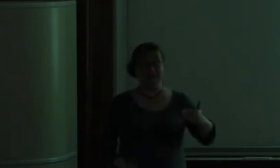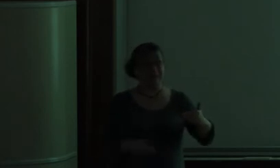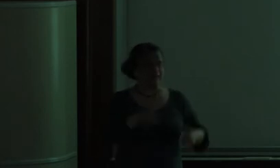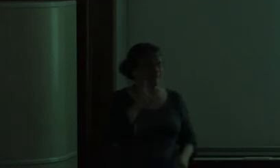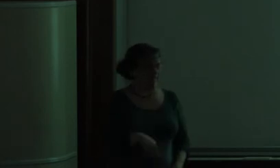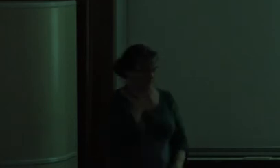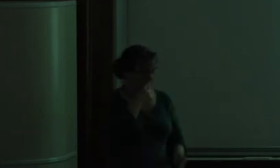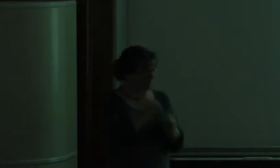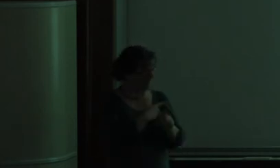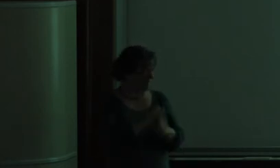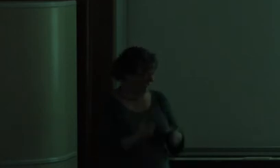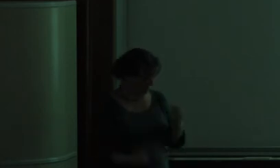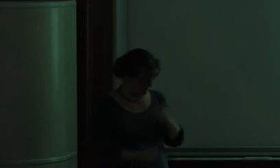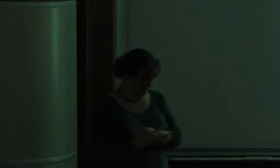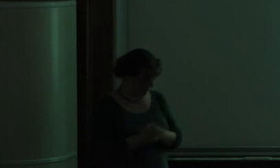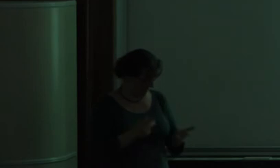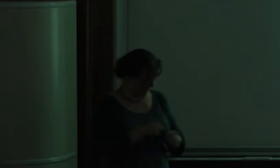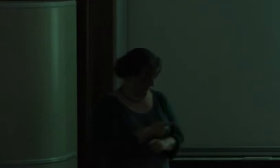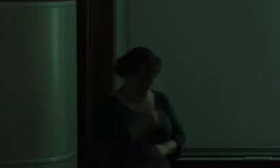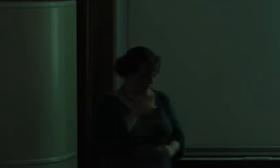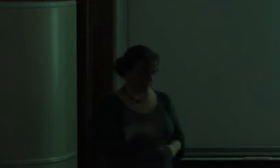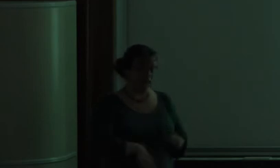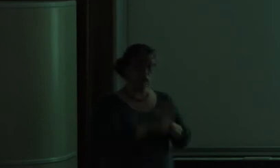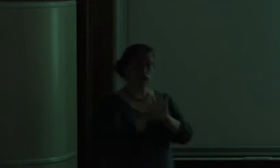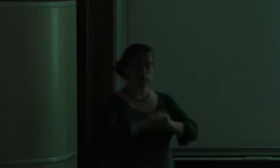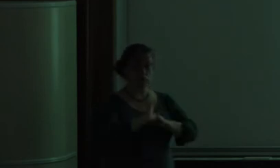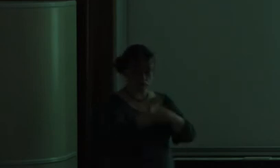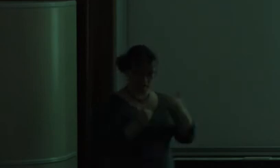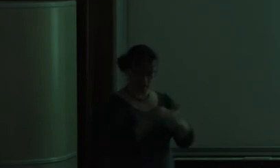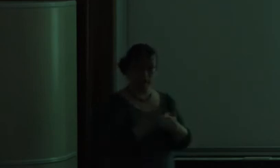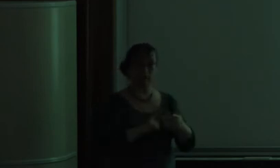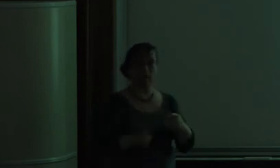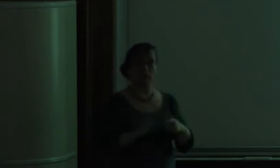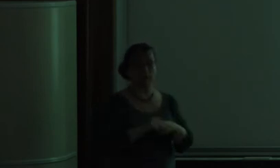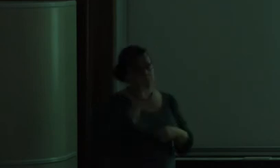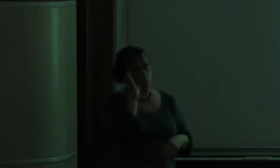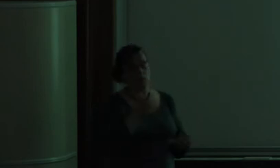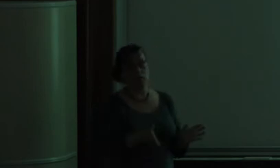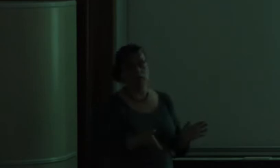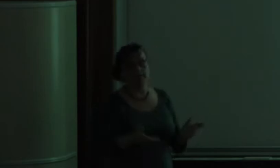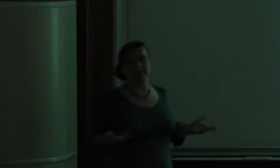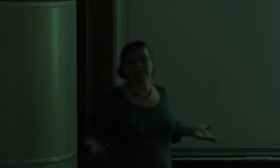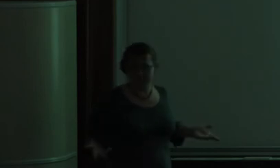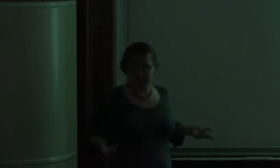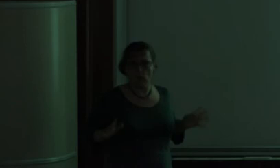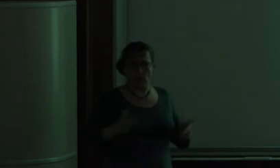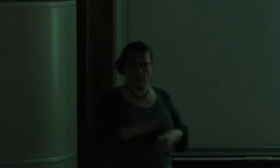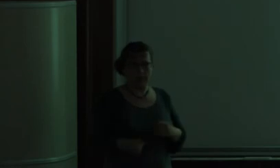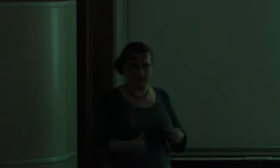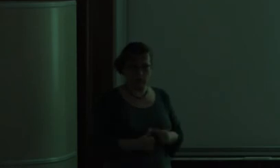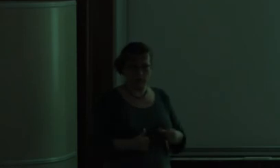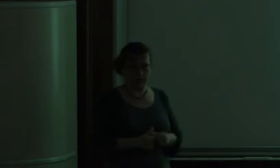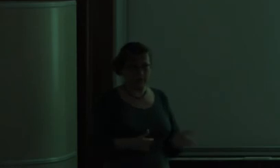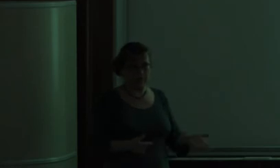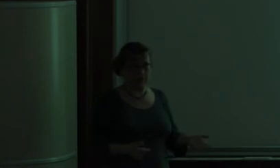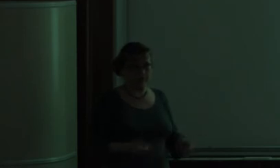c'est exactement ça. Le code du générateur ne se lance pas. Et donc, s'il ne se lance pas, comment le lancer? Eh bien, c'est très simple.